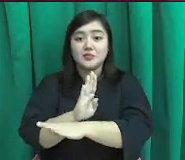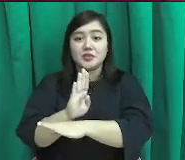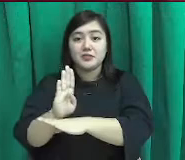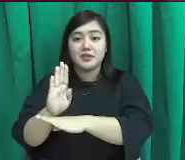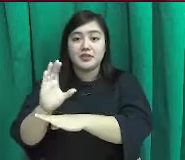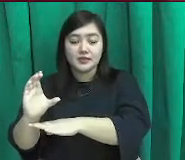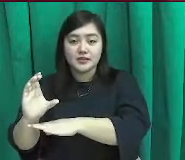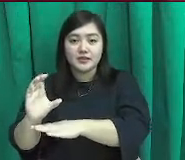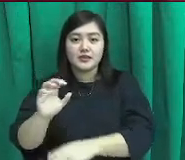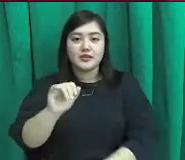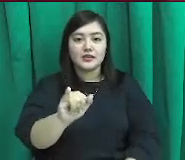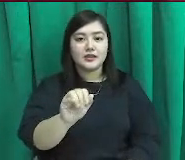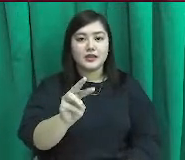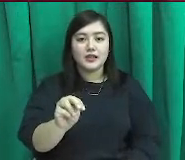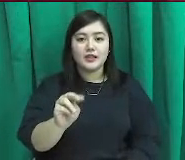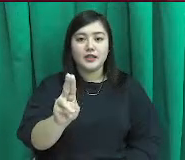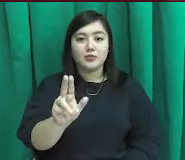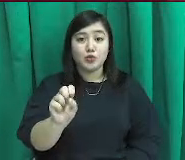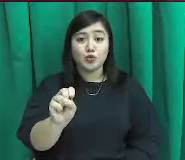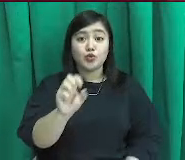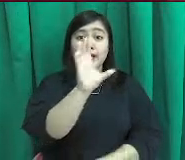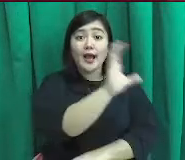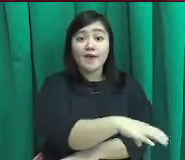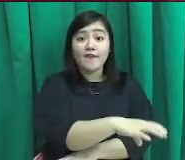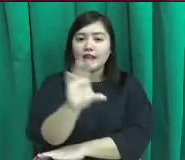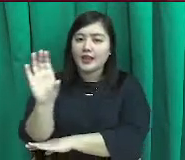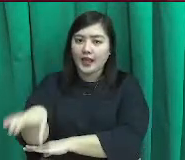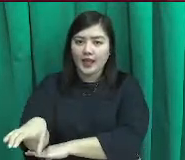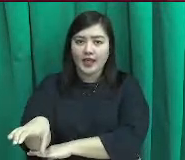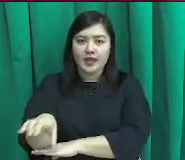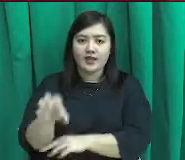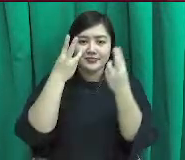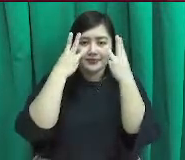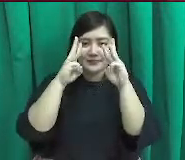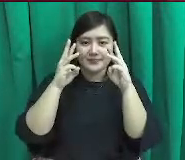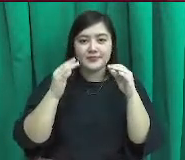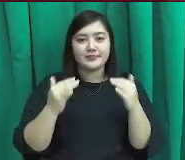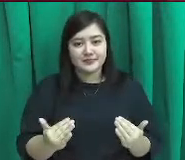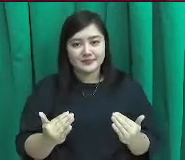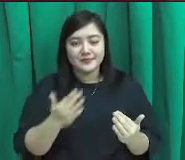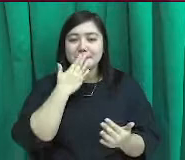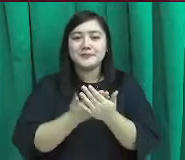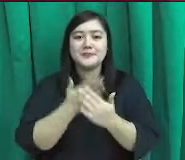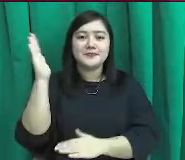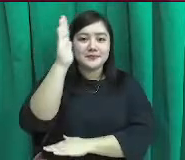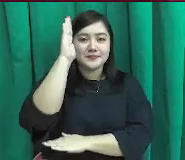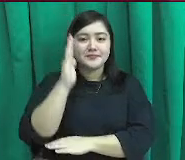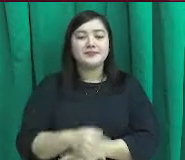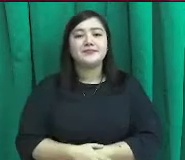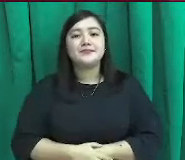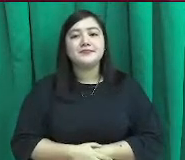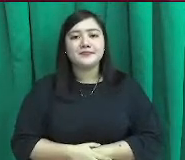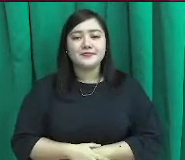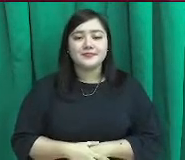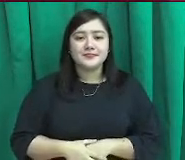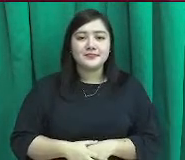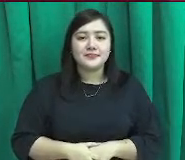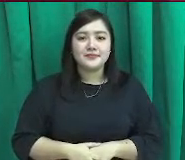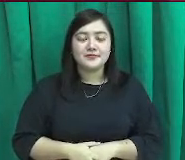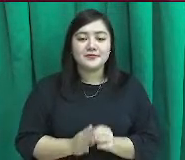Magandang tanghali po sa inyo dyan sa CBBC Imus. Yan, magandang tanghali po sa inyo. And